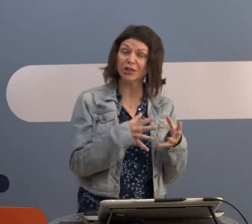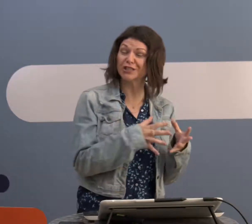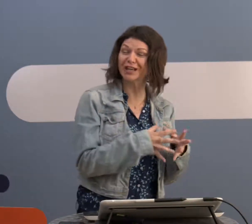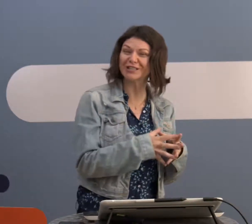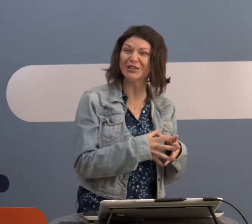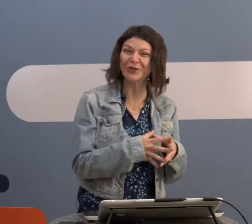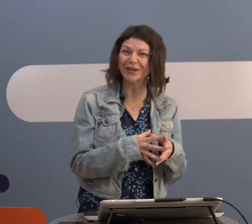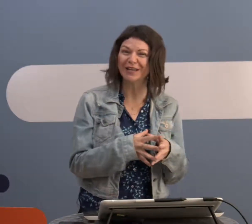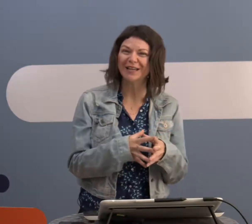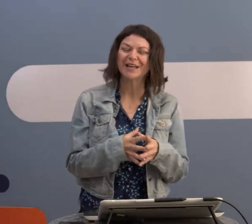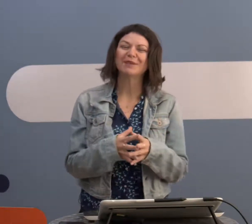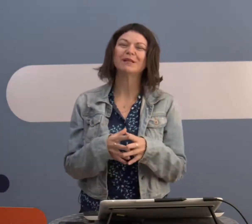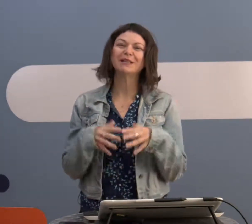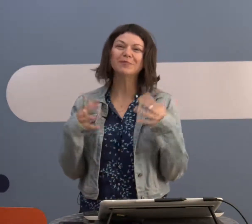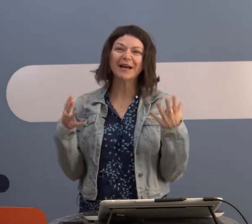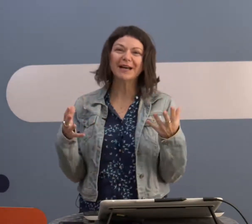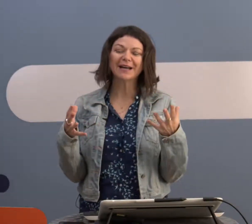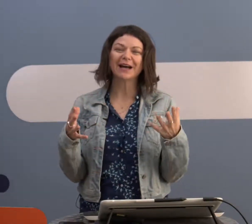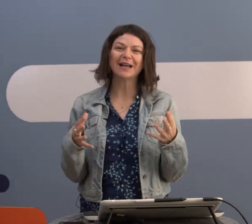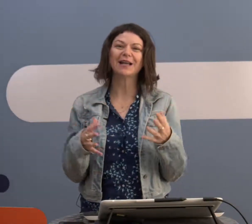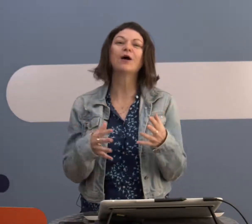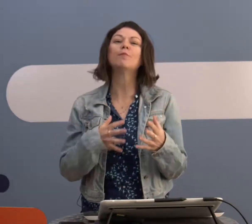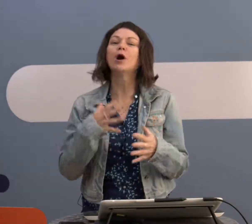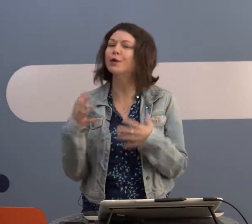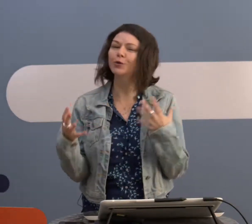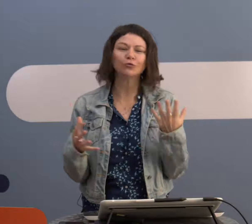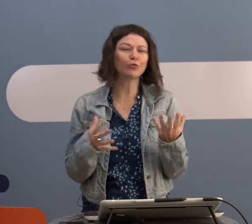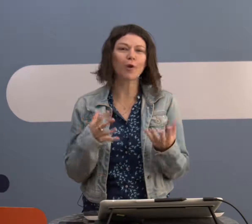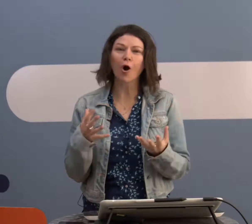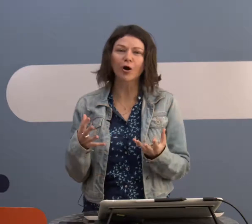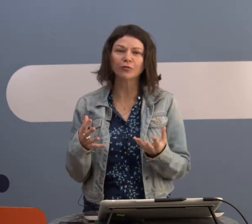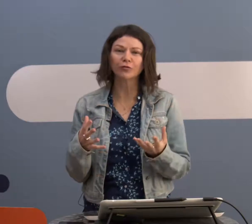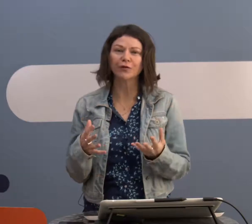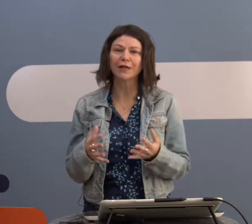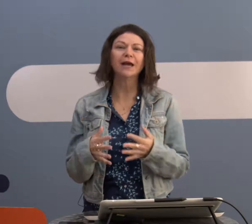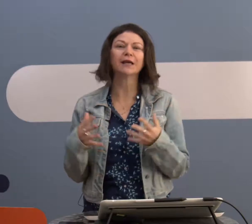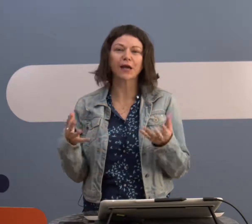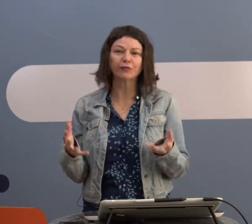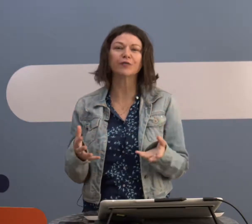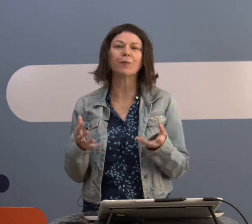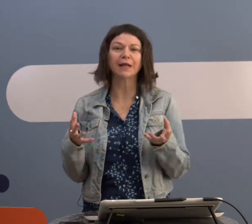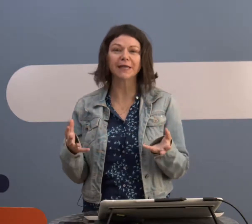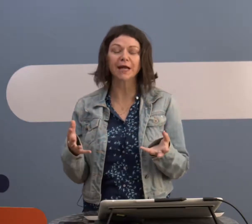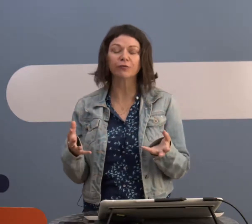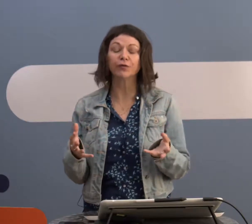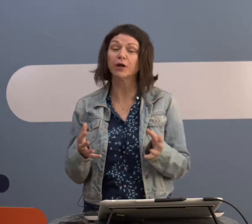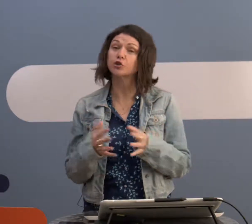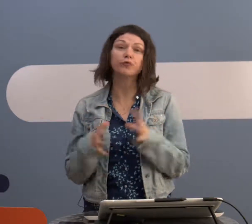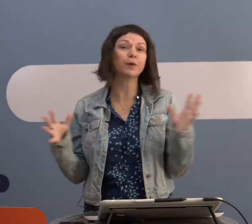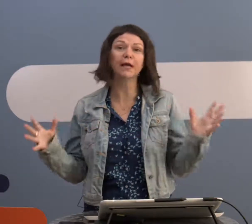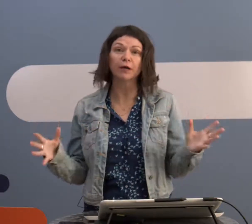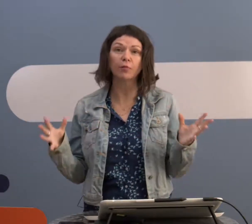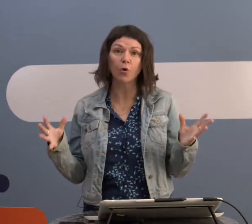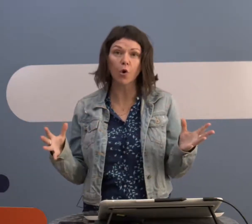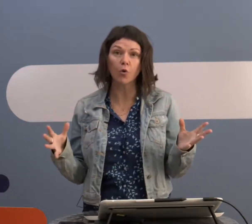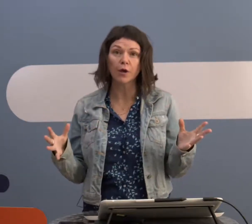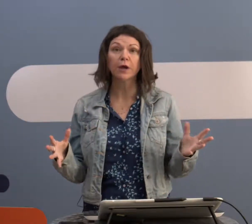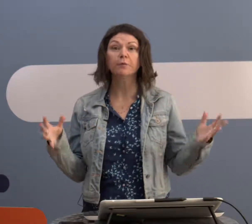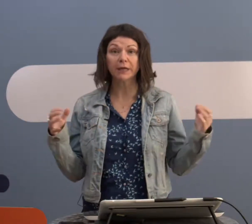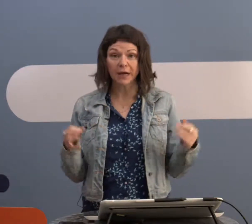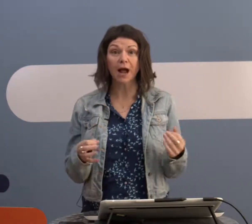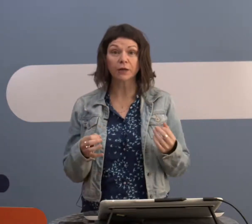החלק השני של השיעור, מדבר על המון המון דוגמאות ויהיה כיף ומעניין וחשוב מעין